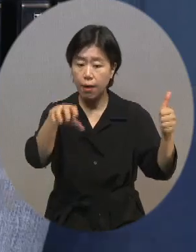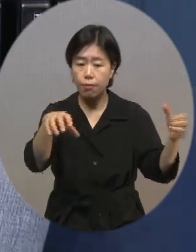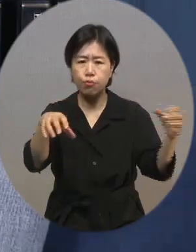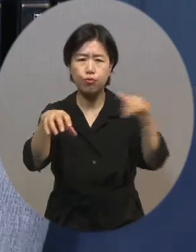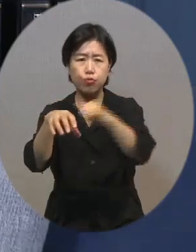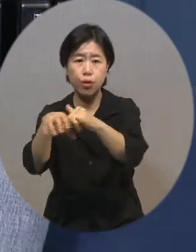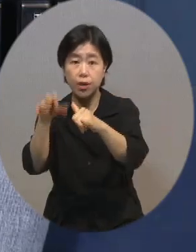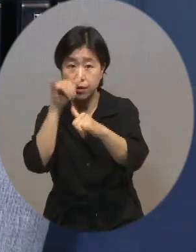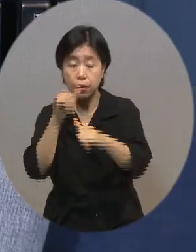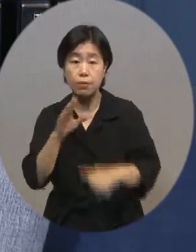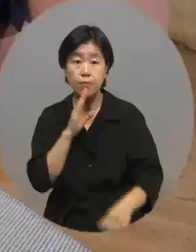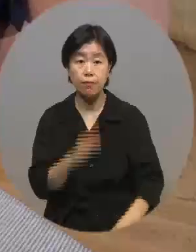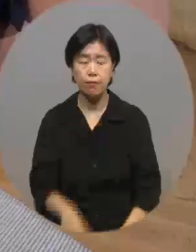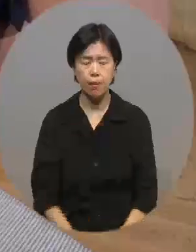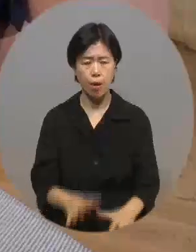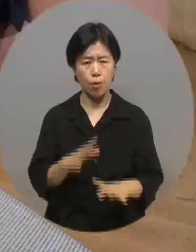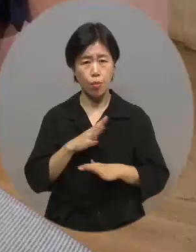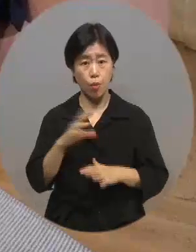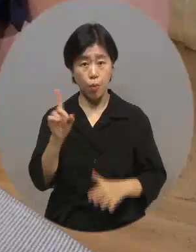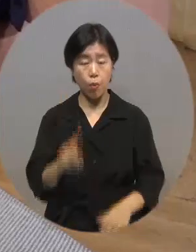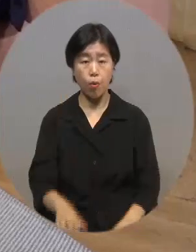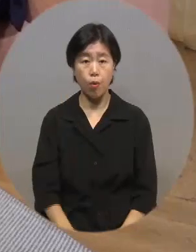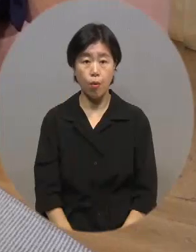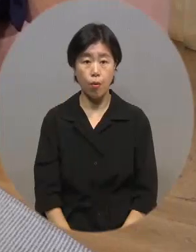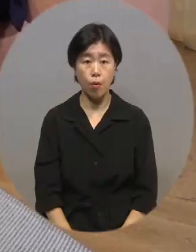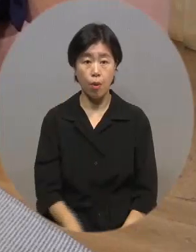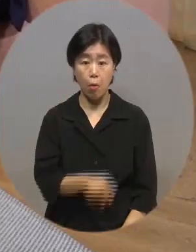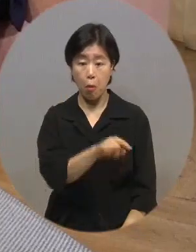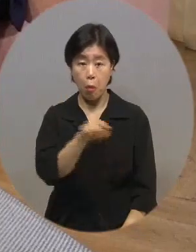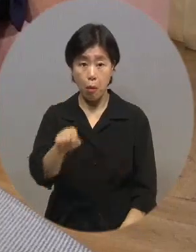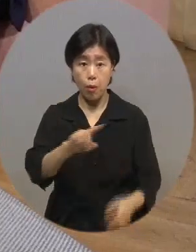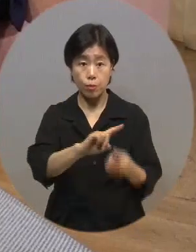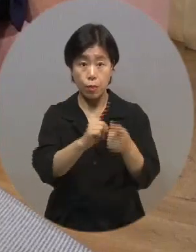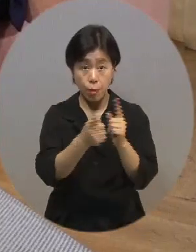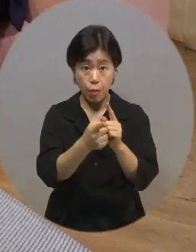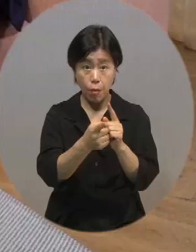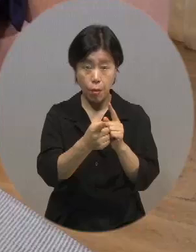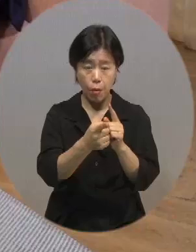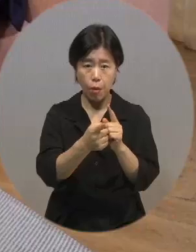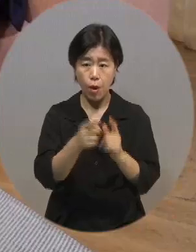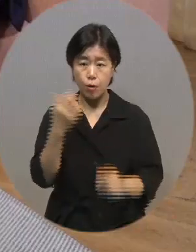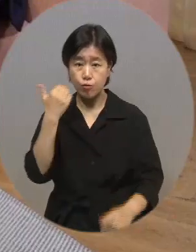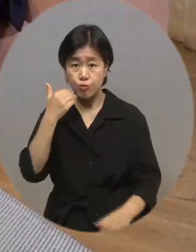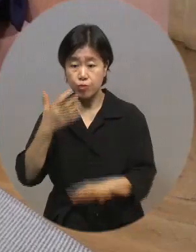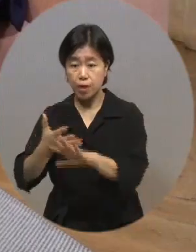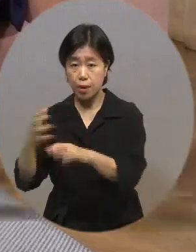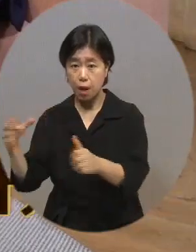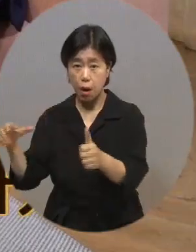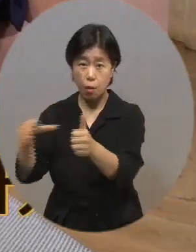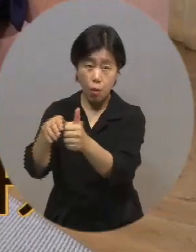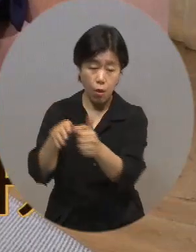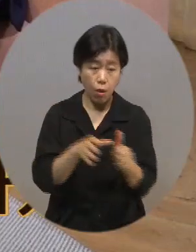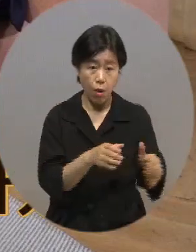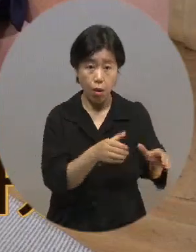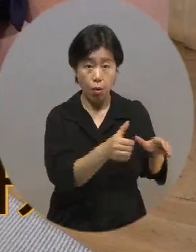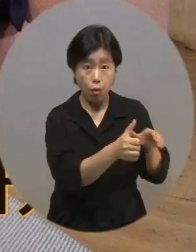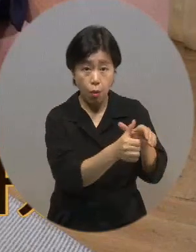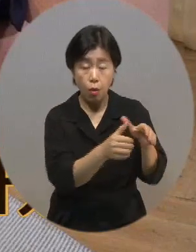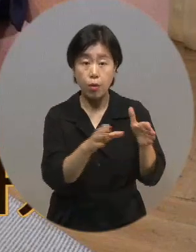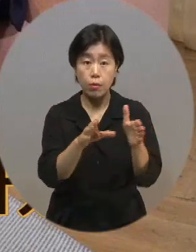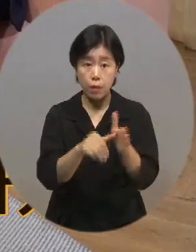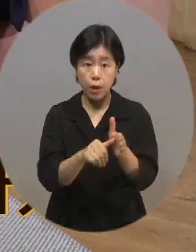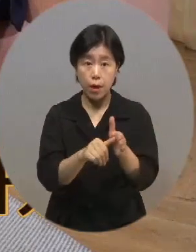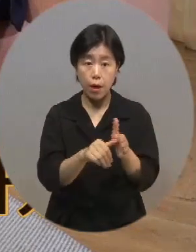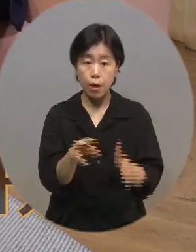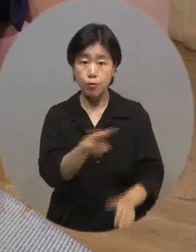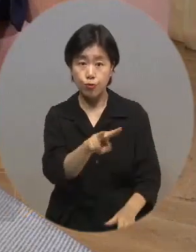가장 놀랐던 부분이 어느 한쪽이 무력 침공을 받으면 그러니까 전쟁 상황이 되면 지체 없이 군사적